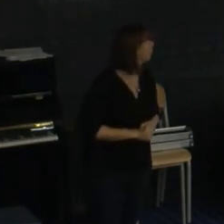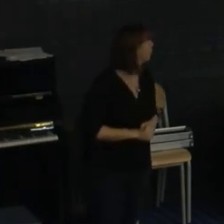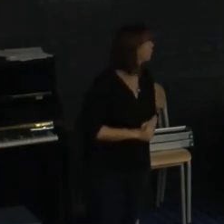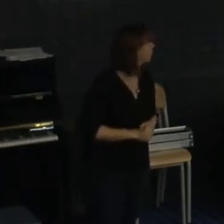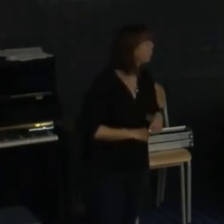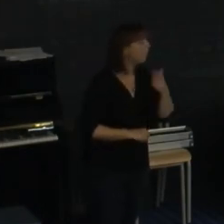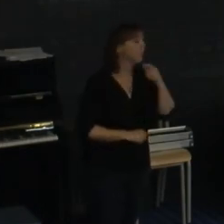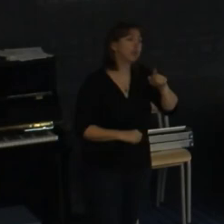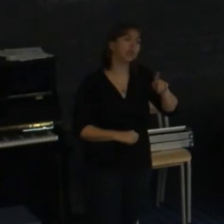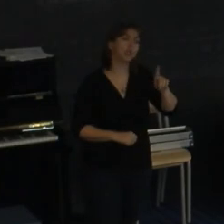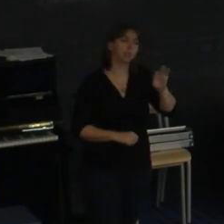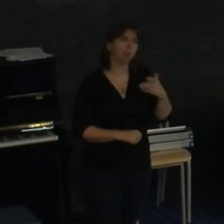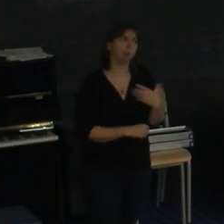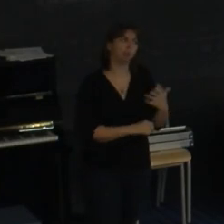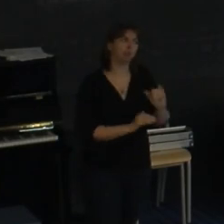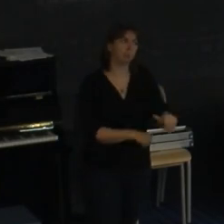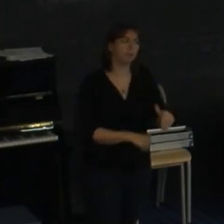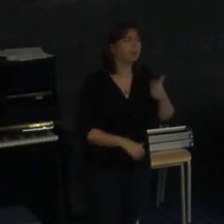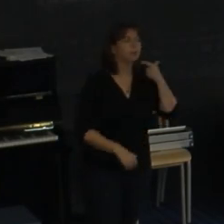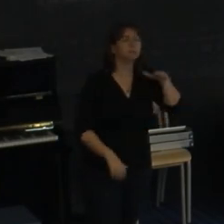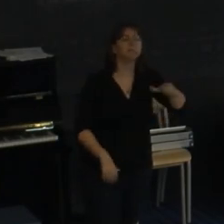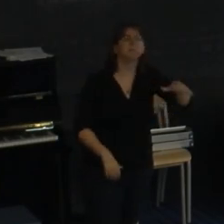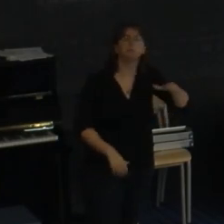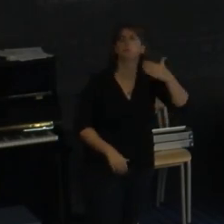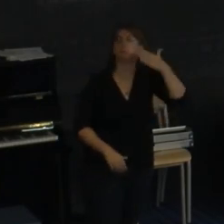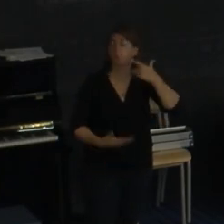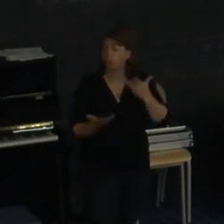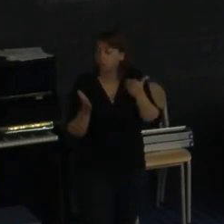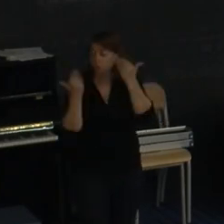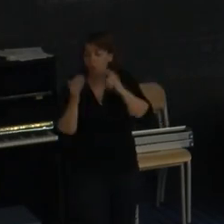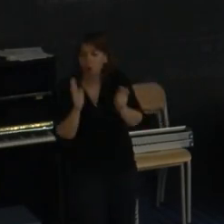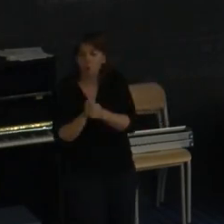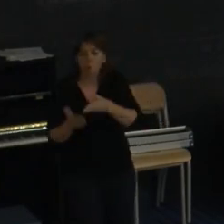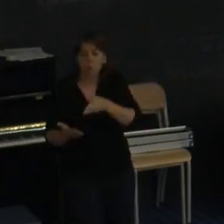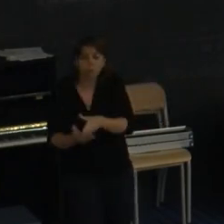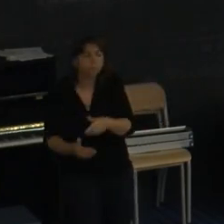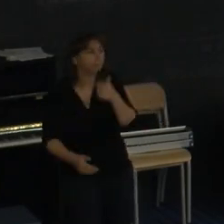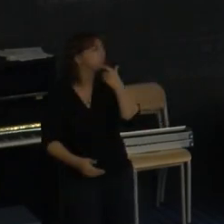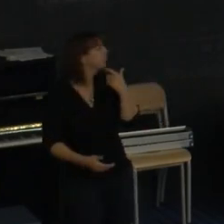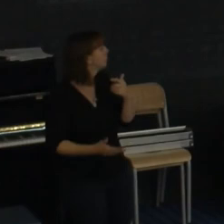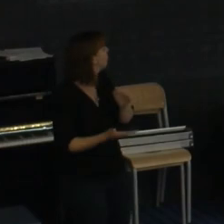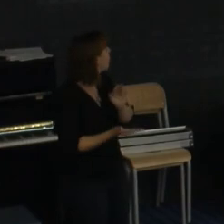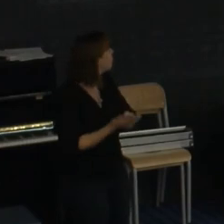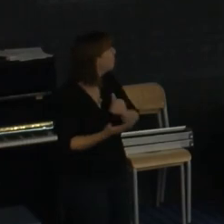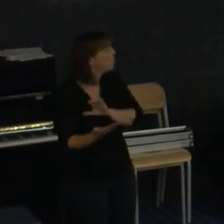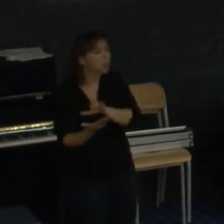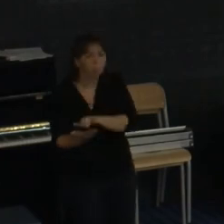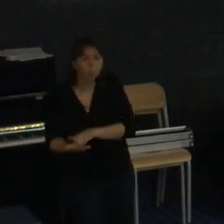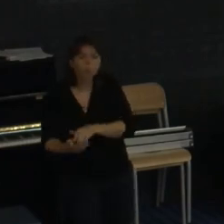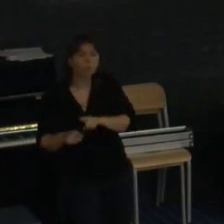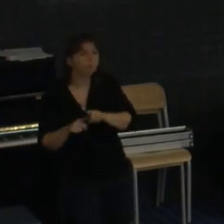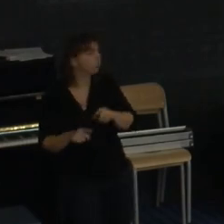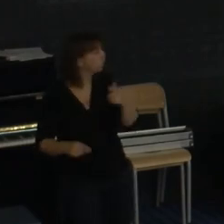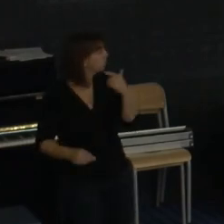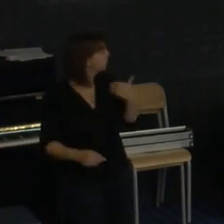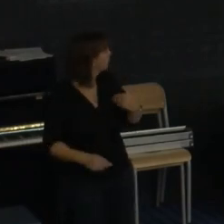avec GDB. Pourquoi l'utiliser ? Bah, si vous avez des problèmes au niveau d'une API C, d'un module style PsychoPG. Moi,